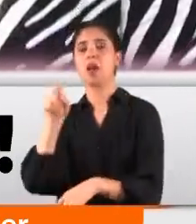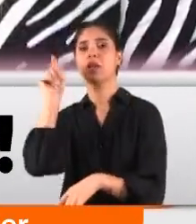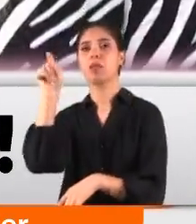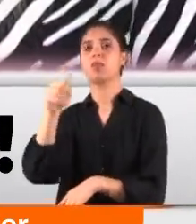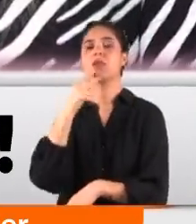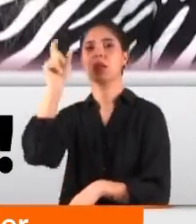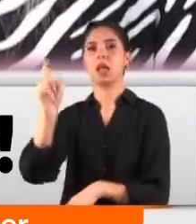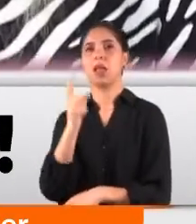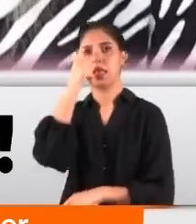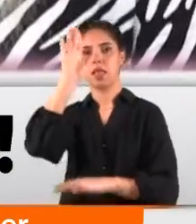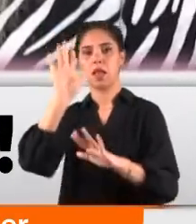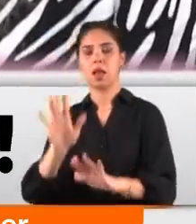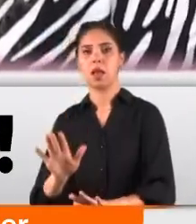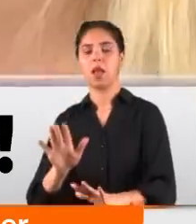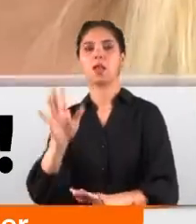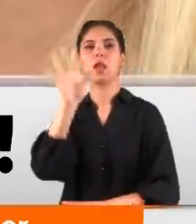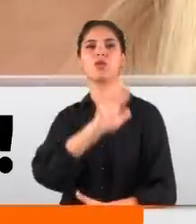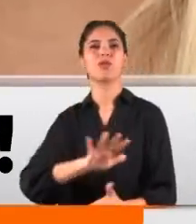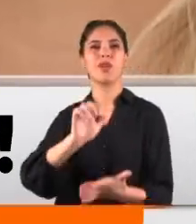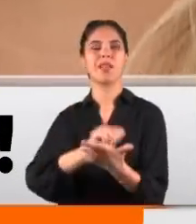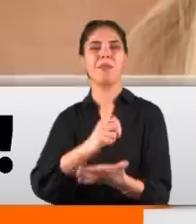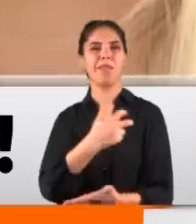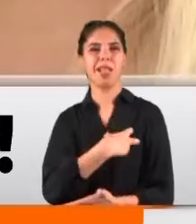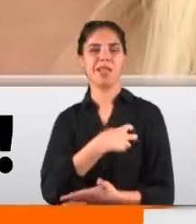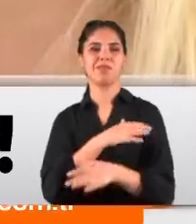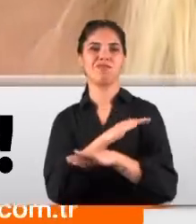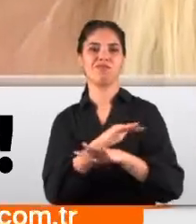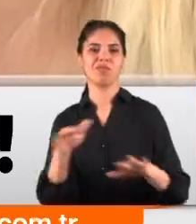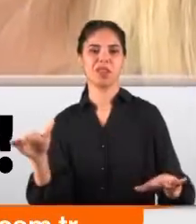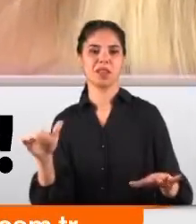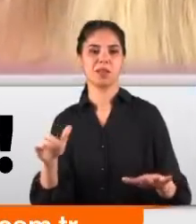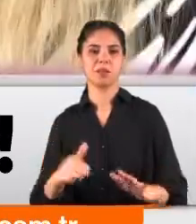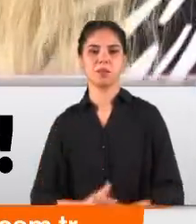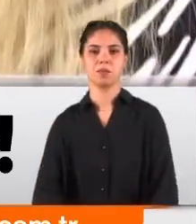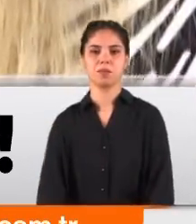medya aşkı bir yuvanın daha sonu oldu musunuz